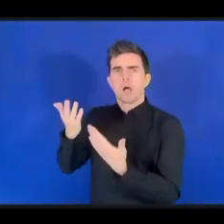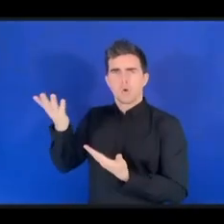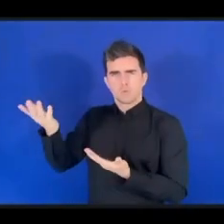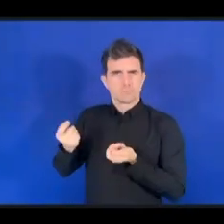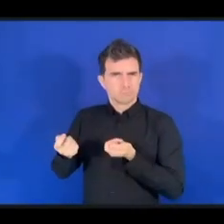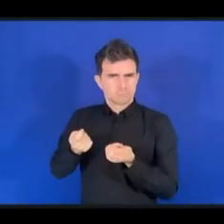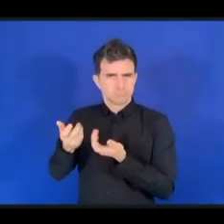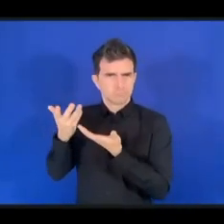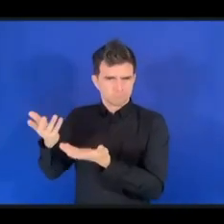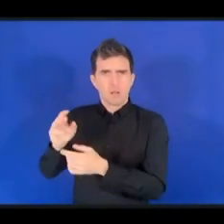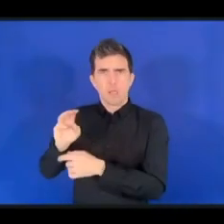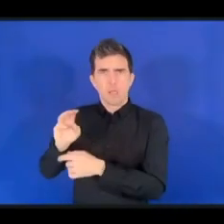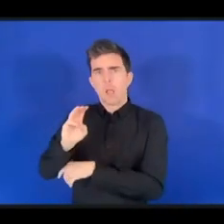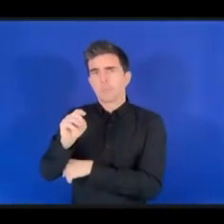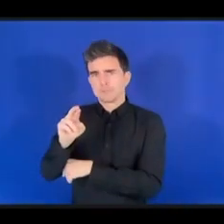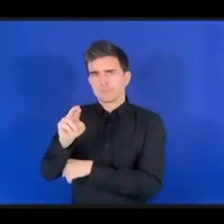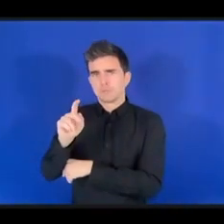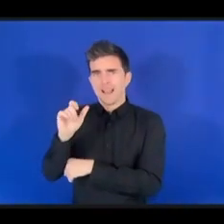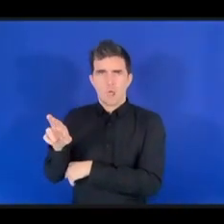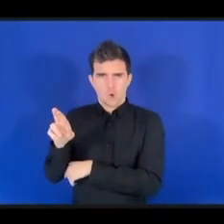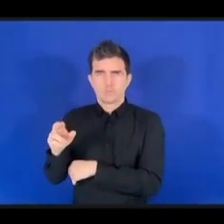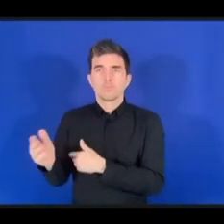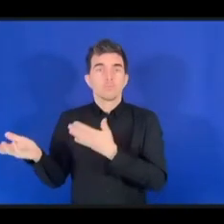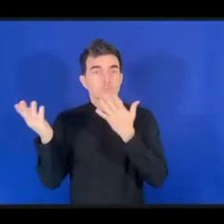接下来有请